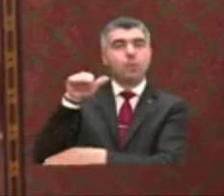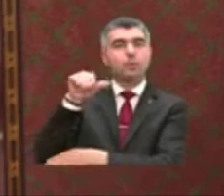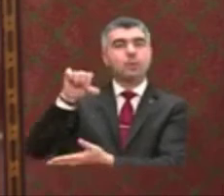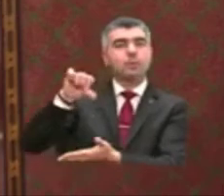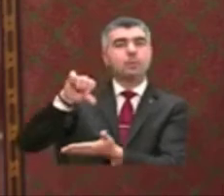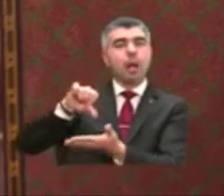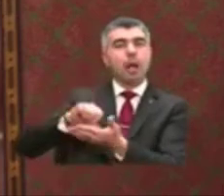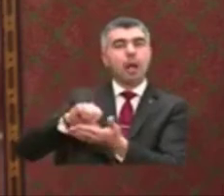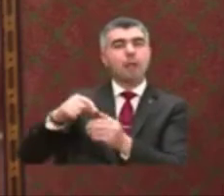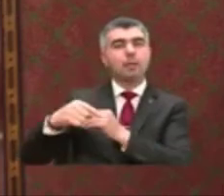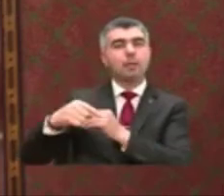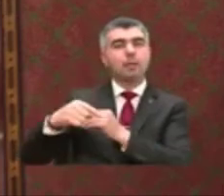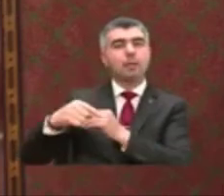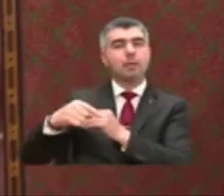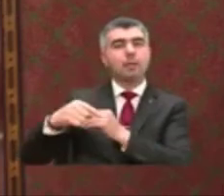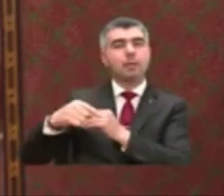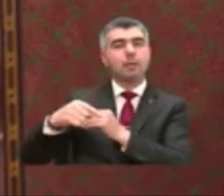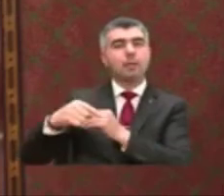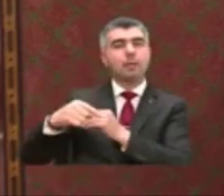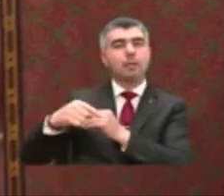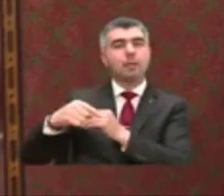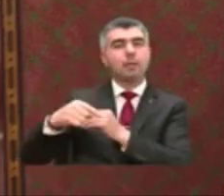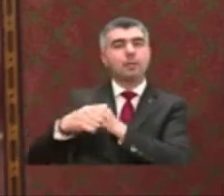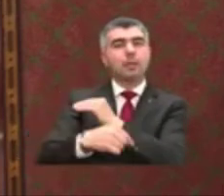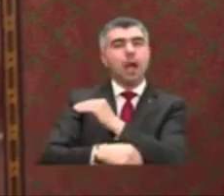كذلك تيتم الاشتغال عليه خصوصا بالنسبه